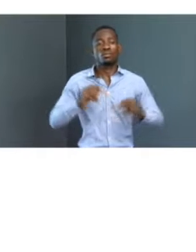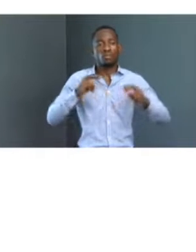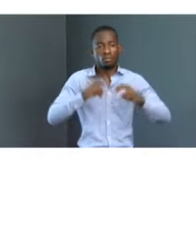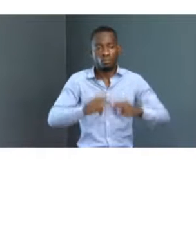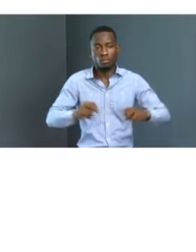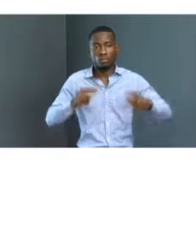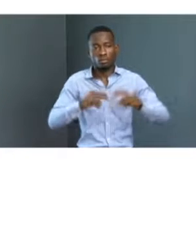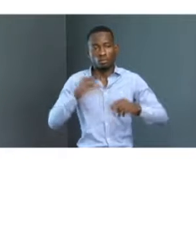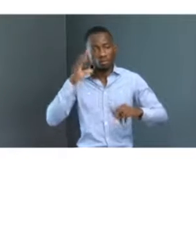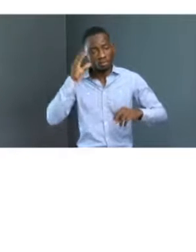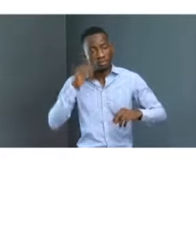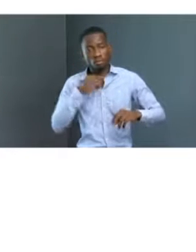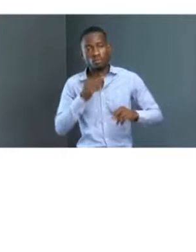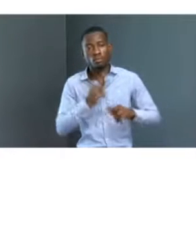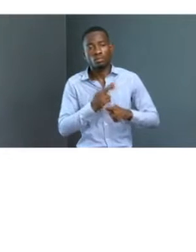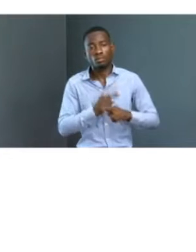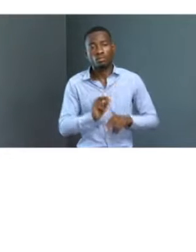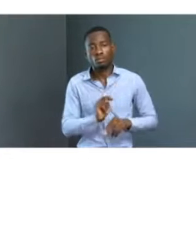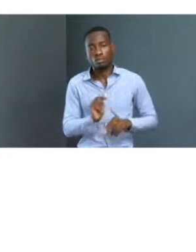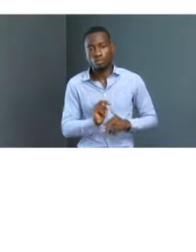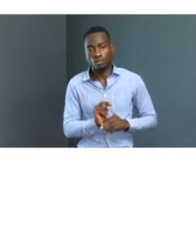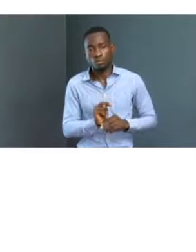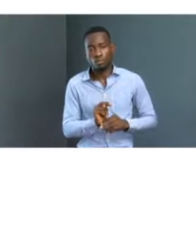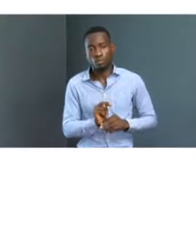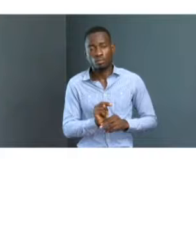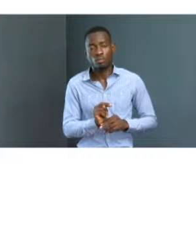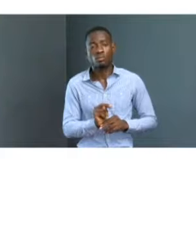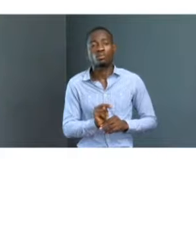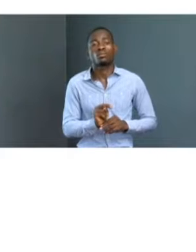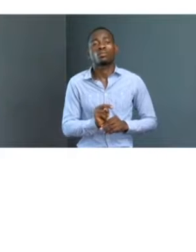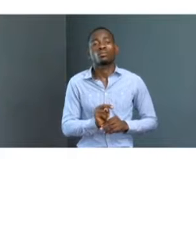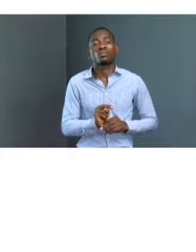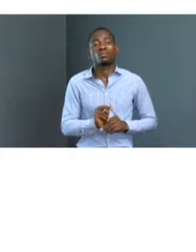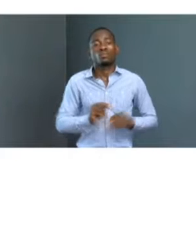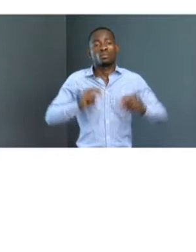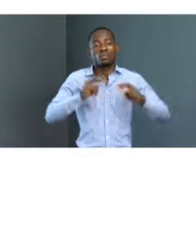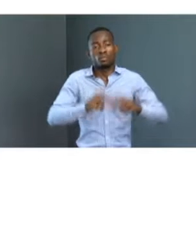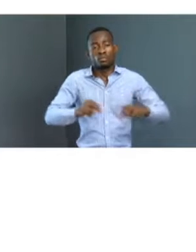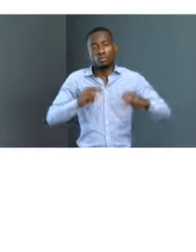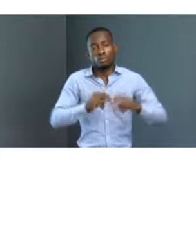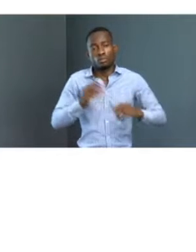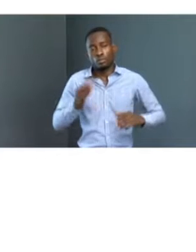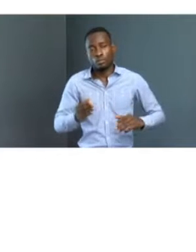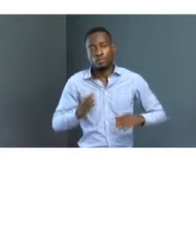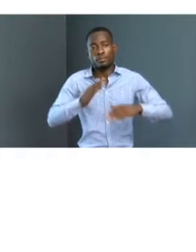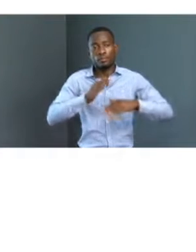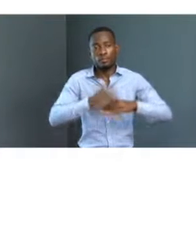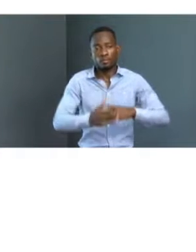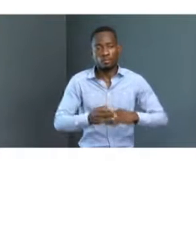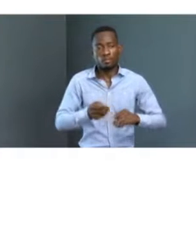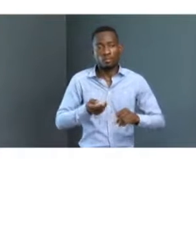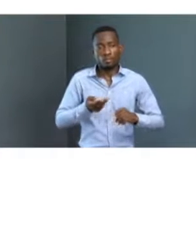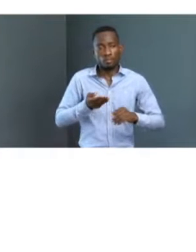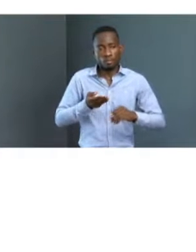noyau. Nous voyons encore ici cette expérience. Donc, l'analyse est la suivante. Après la